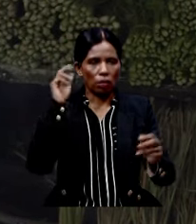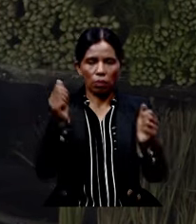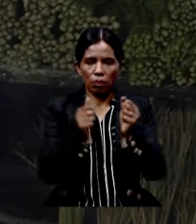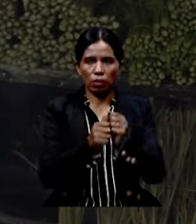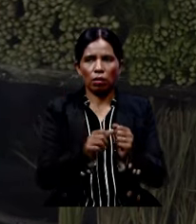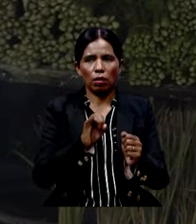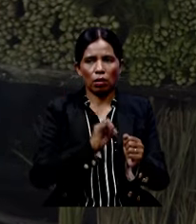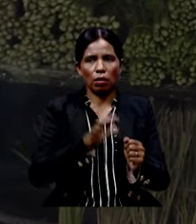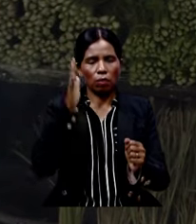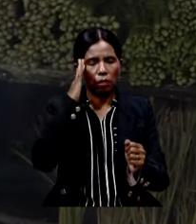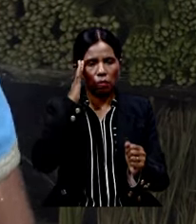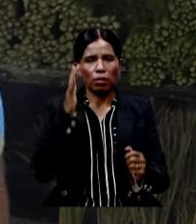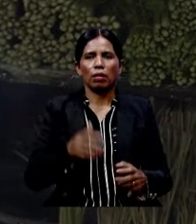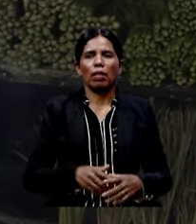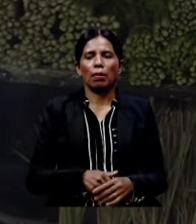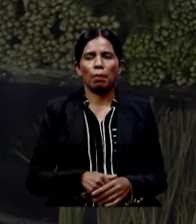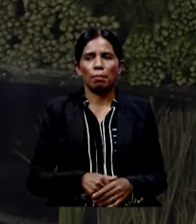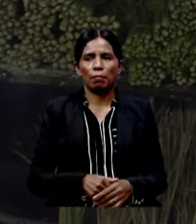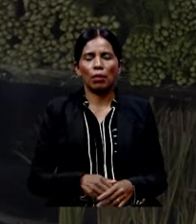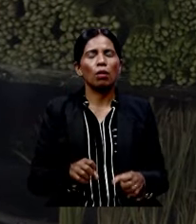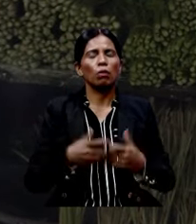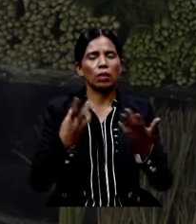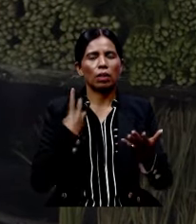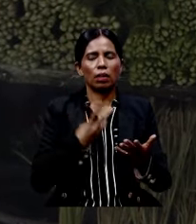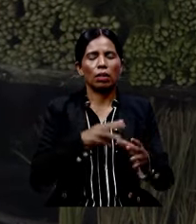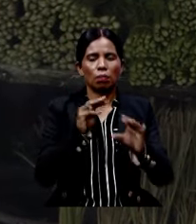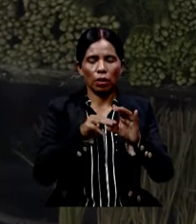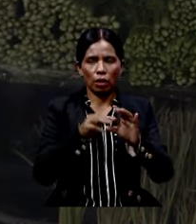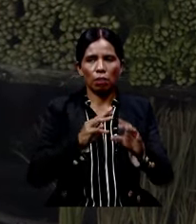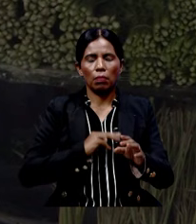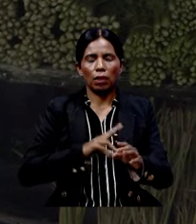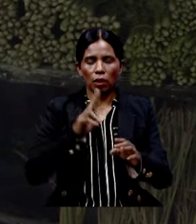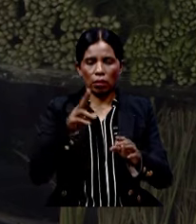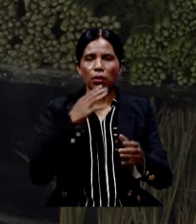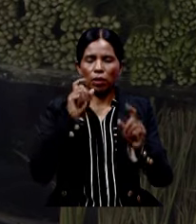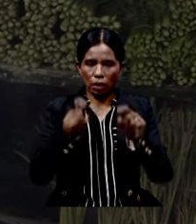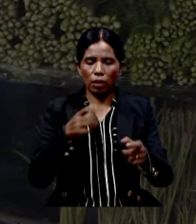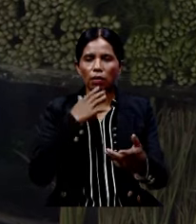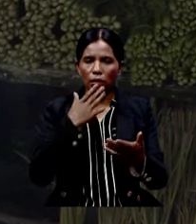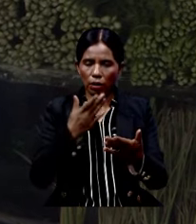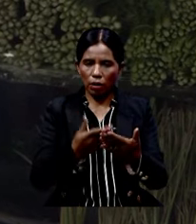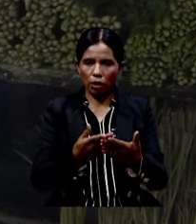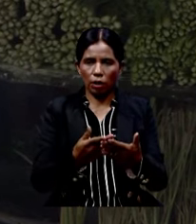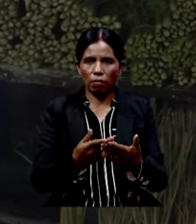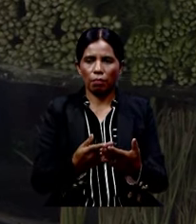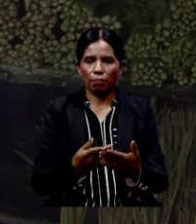hanoi hanoi hanoi ne ne hanun sama kita merkar mali ne ne tingke dia tingke